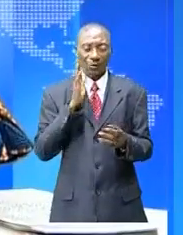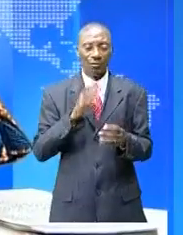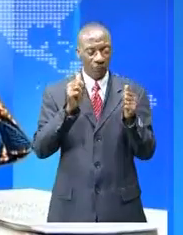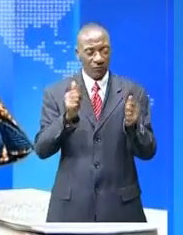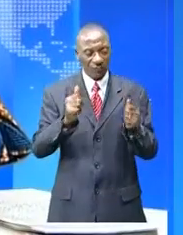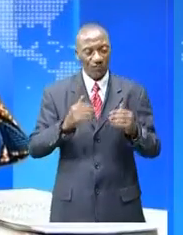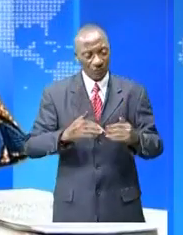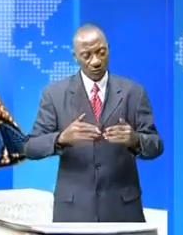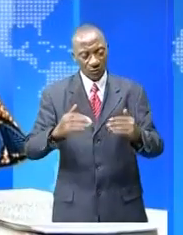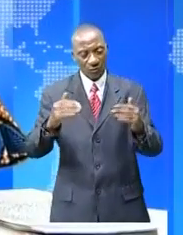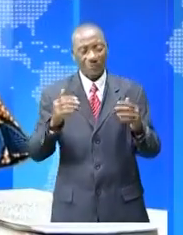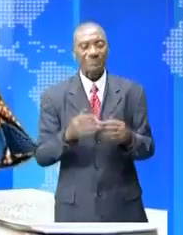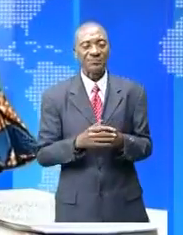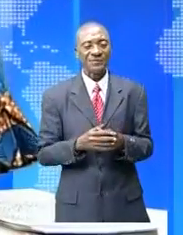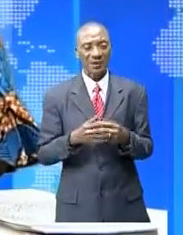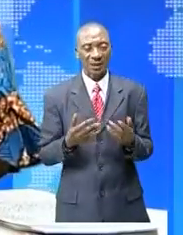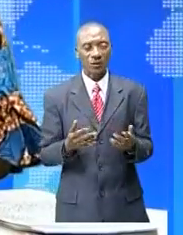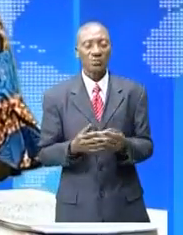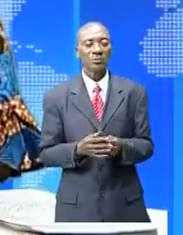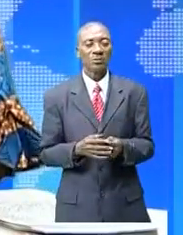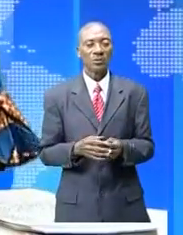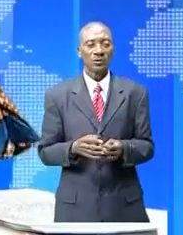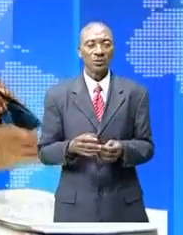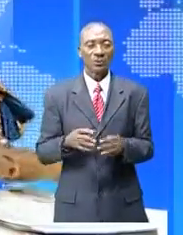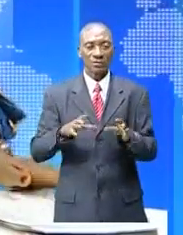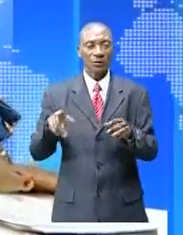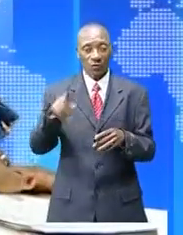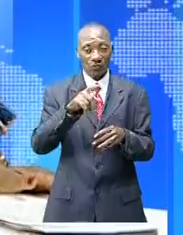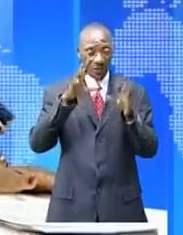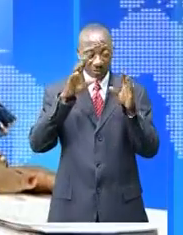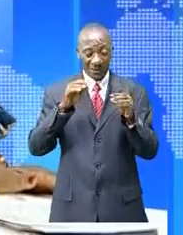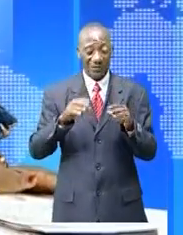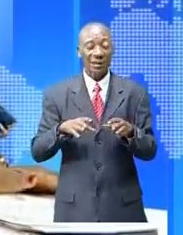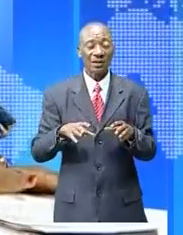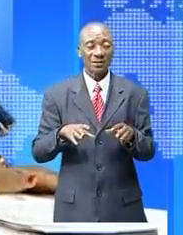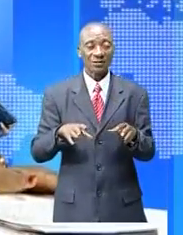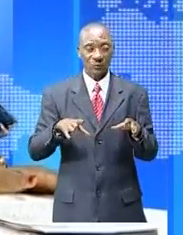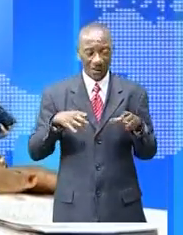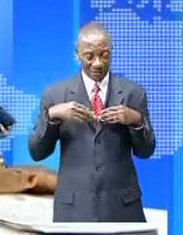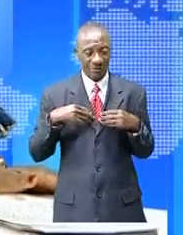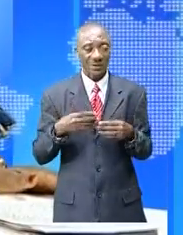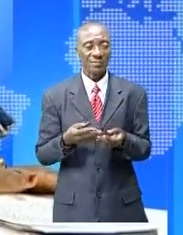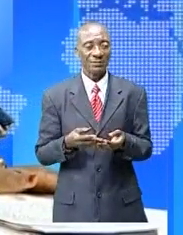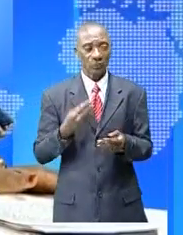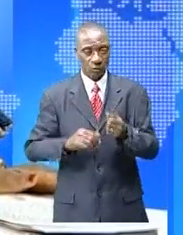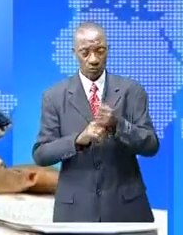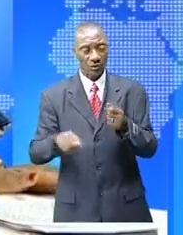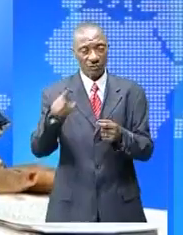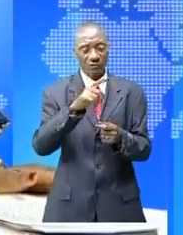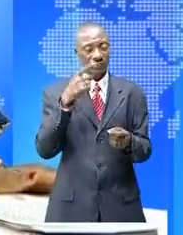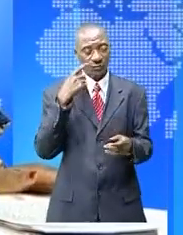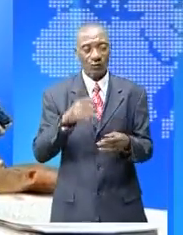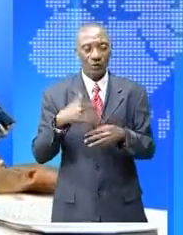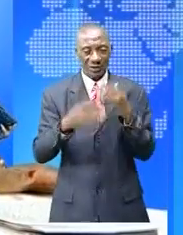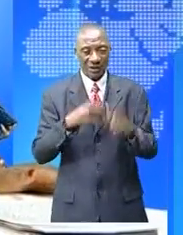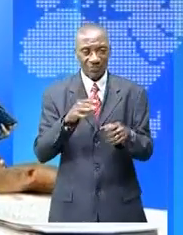de notre soutien aux différentes actions que vous êtes en train d'entreprendre pour le renforcement de l'état de droit en République démocratique